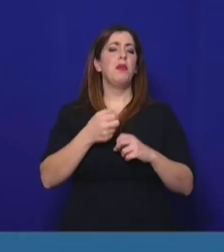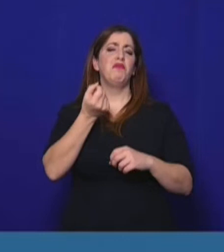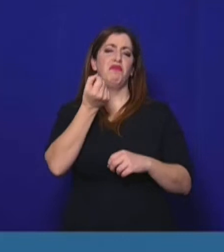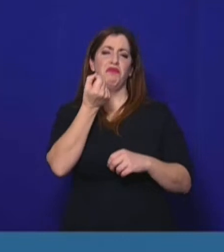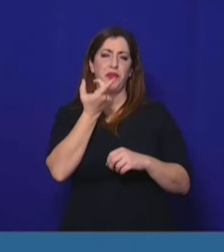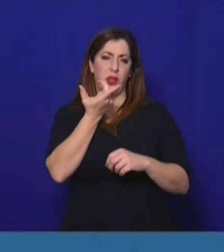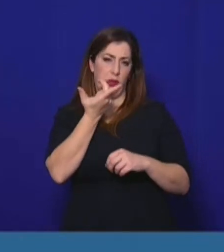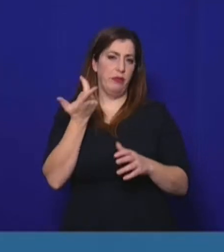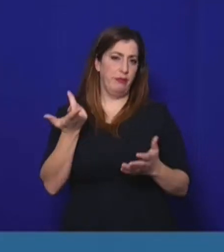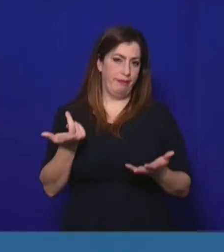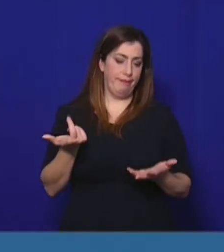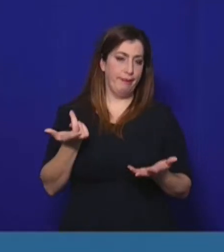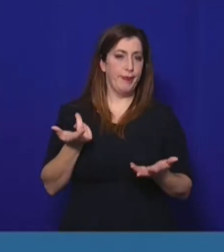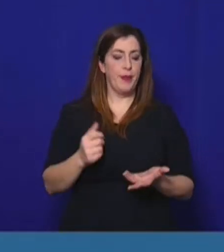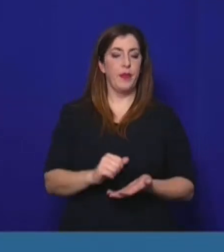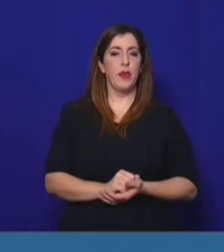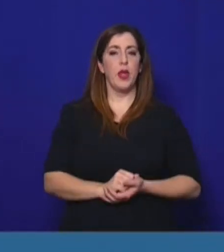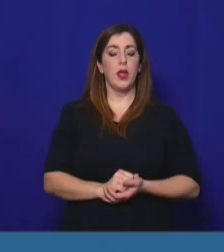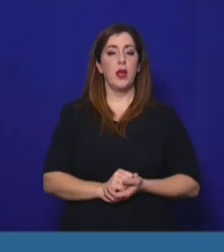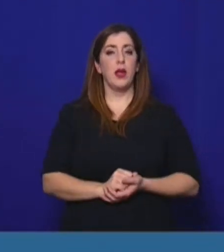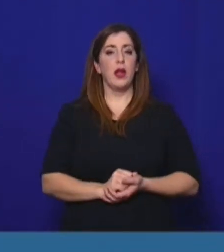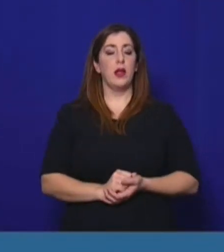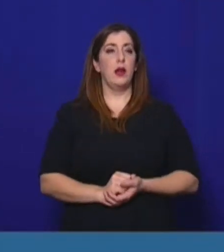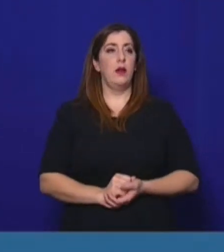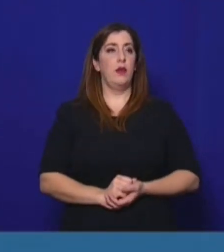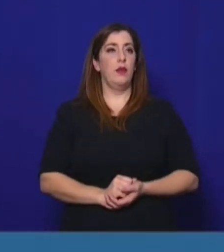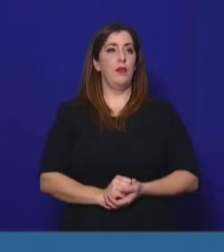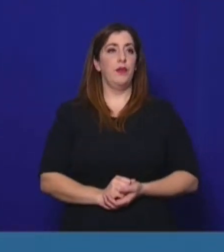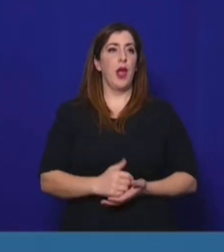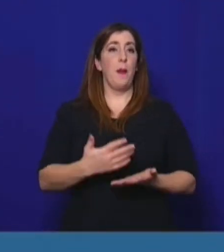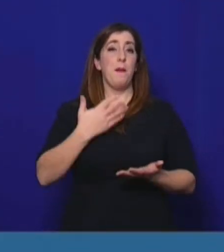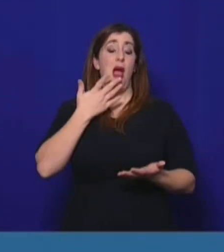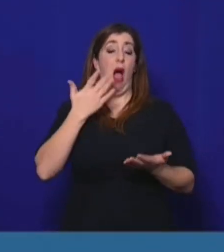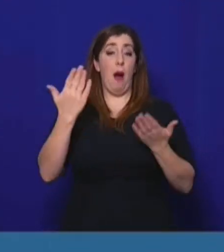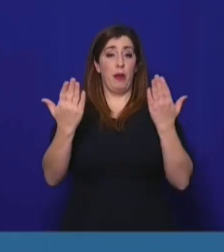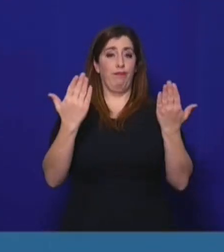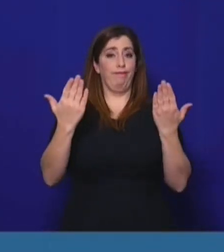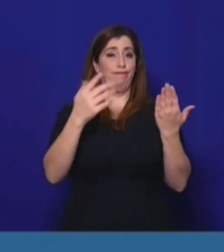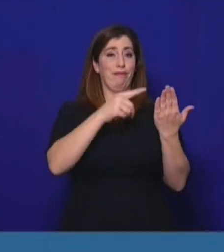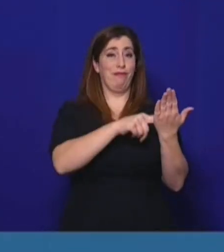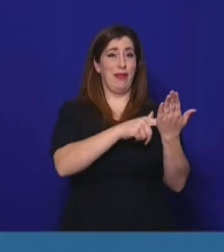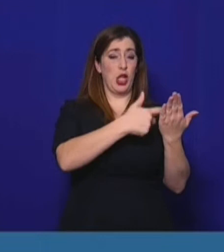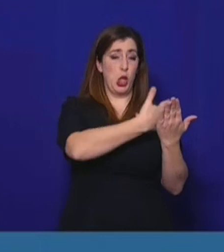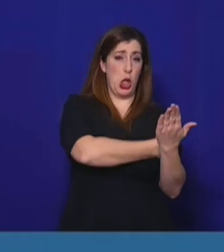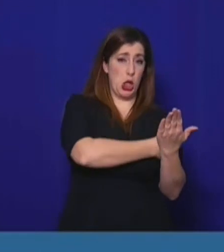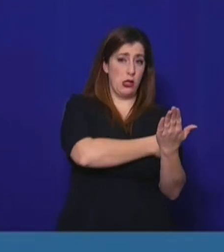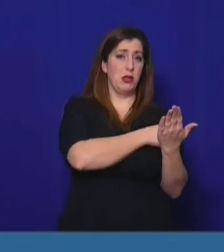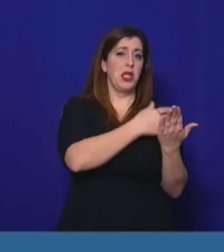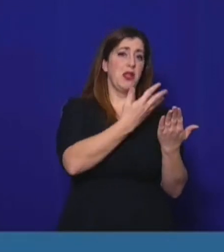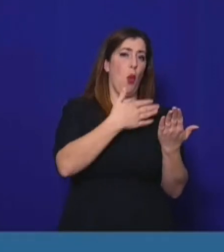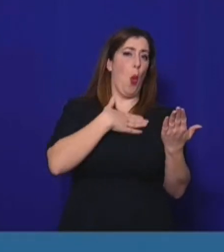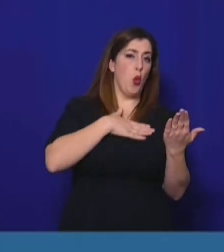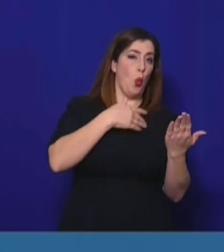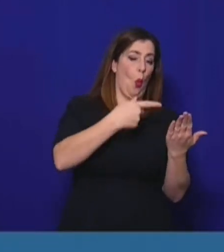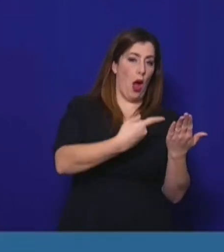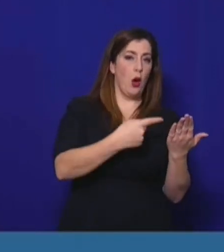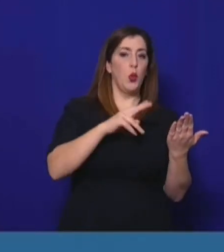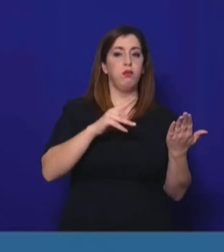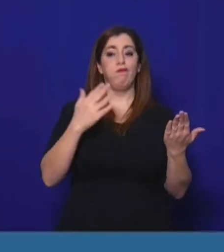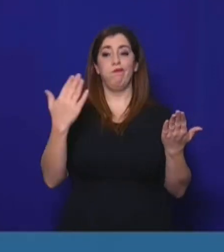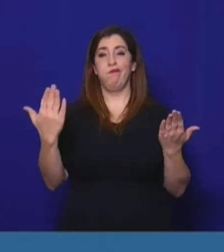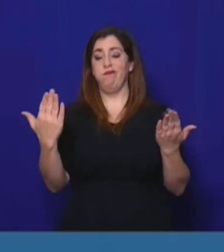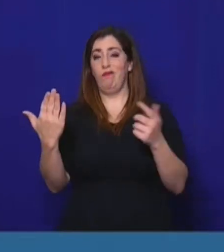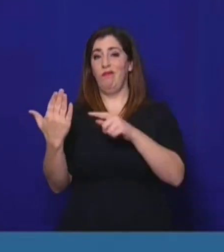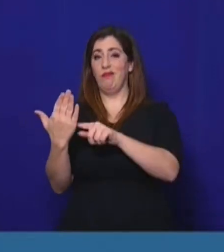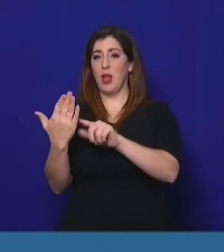meta inti tqabbel ta' x'jista' jiġri jekk inti jkollok il-COVID. Jiġifieri jkollok sintomi li mhux kulħadd ma jkun hemm min ikollu sintomi